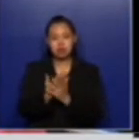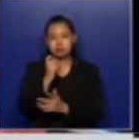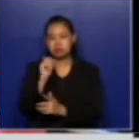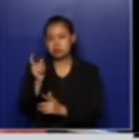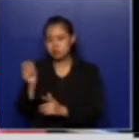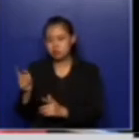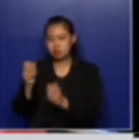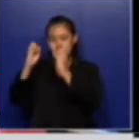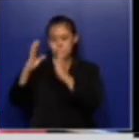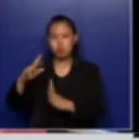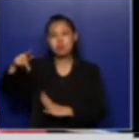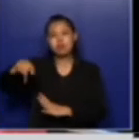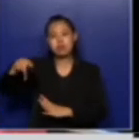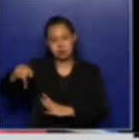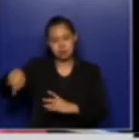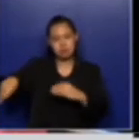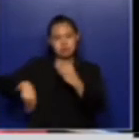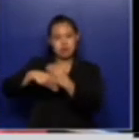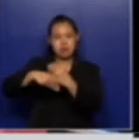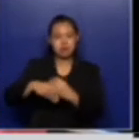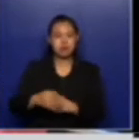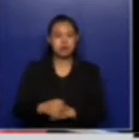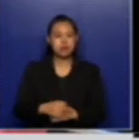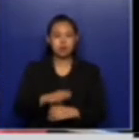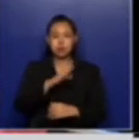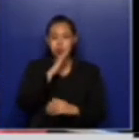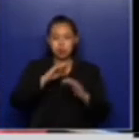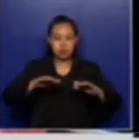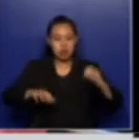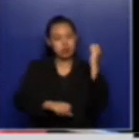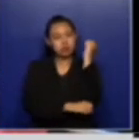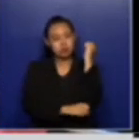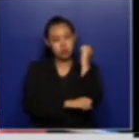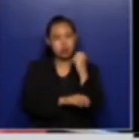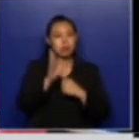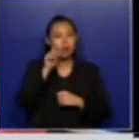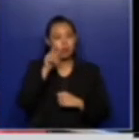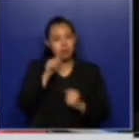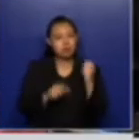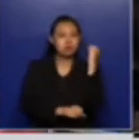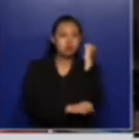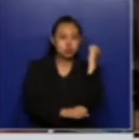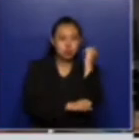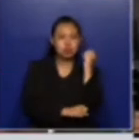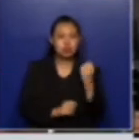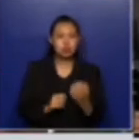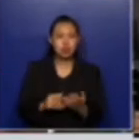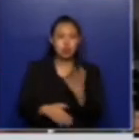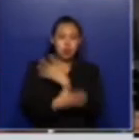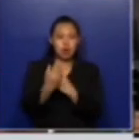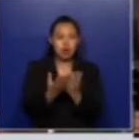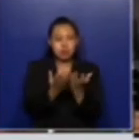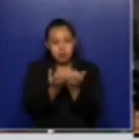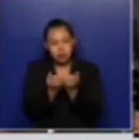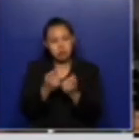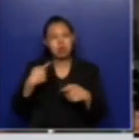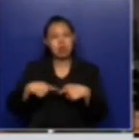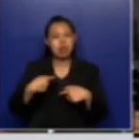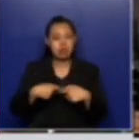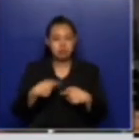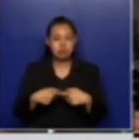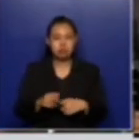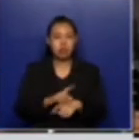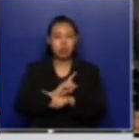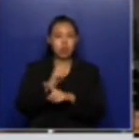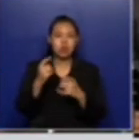พิ่มเด็กที่ยากจนพ่อแม่ที่มีรายได้น้อยการเข้าจะถึงโอกาสตรงนี้ก็คงจะยากวันนี้ดิฉันเ